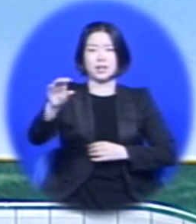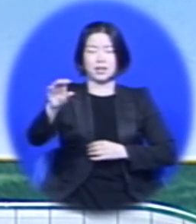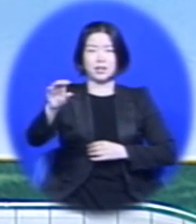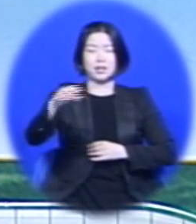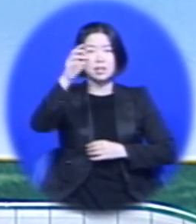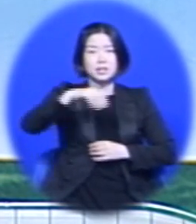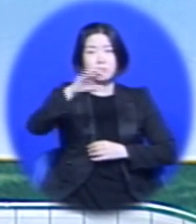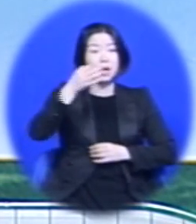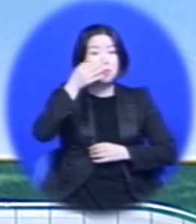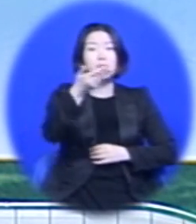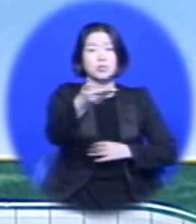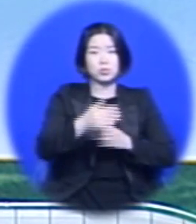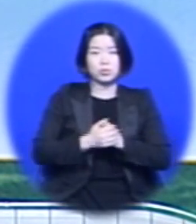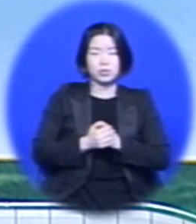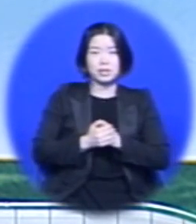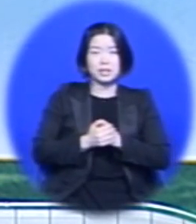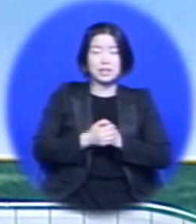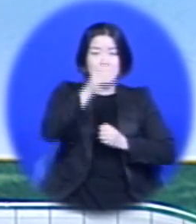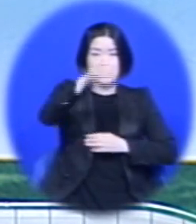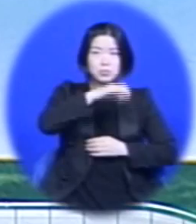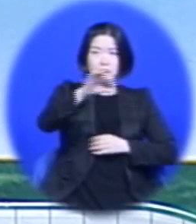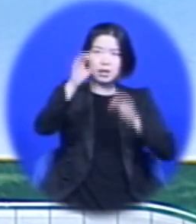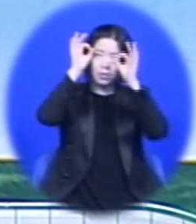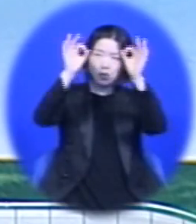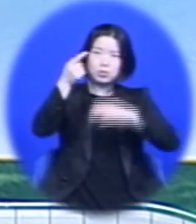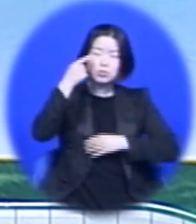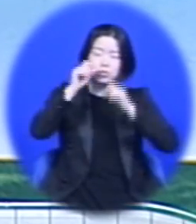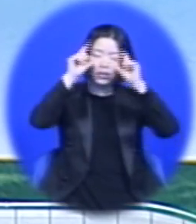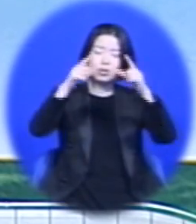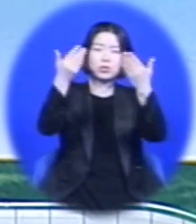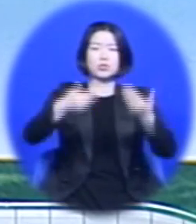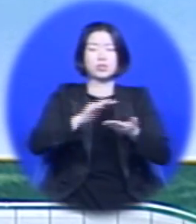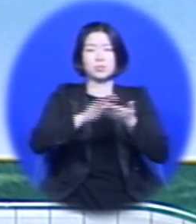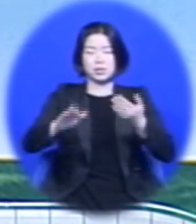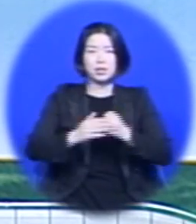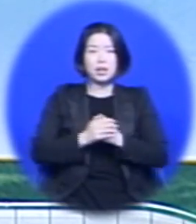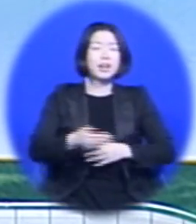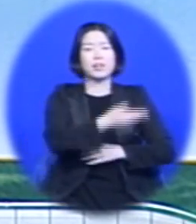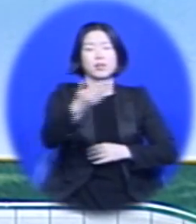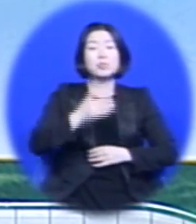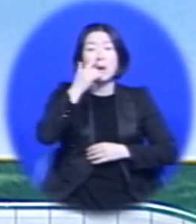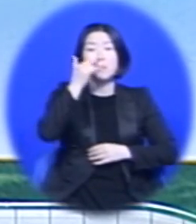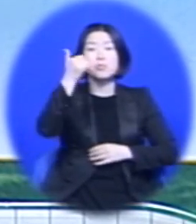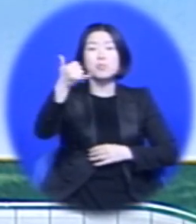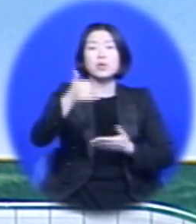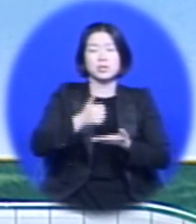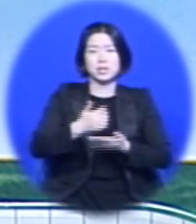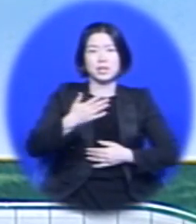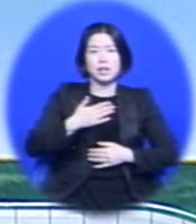십자가를 보여주십니다. 십자가를 보는 눈을 열어주세요. 여러분, 부모님이